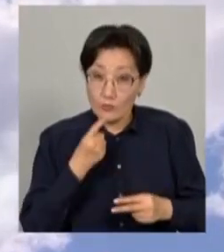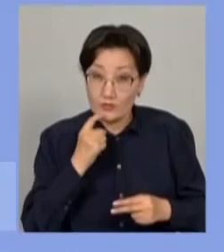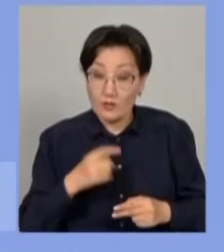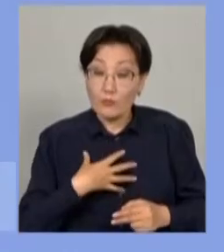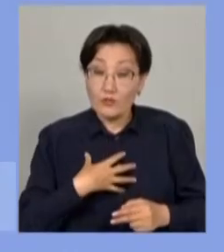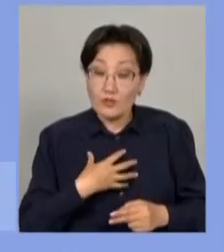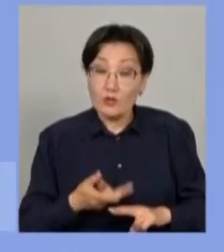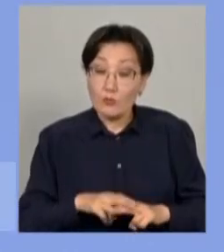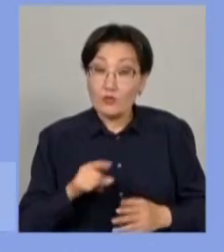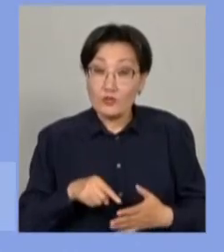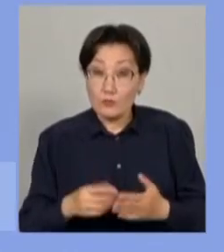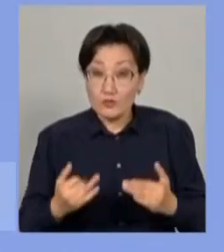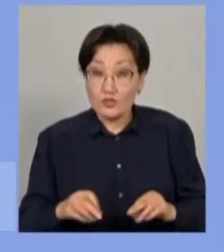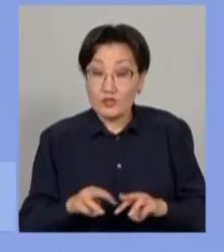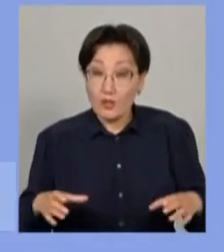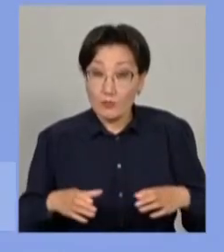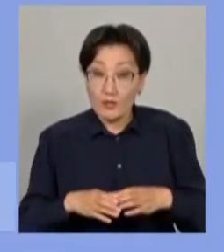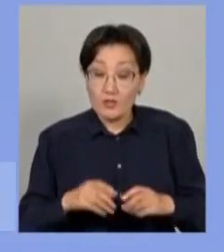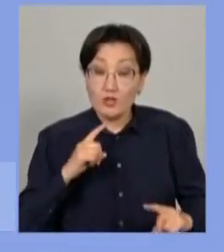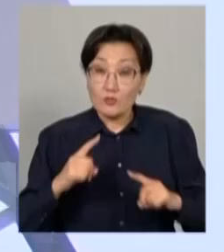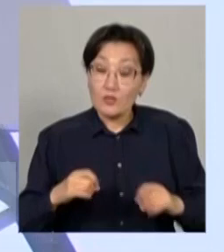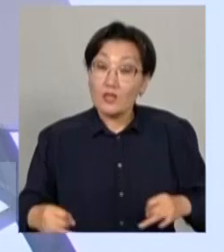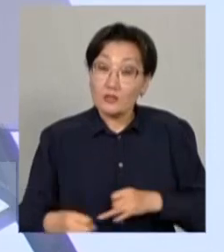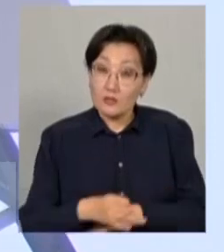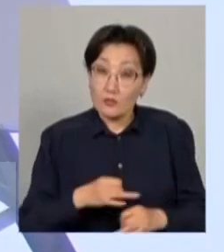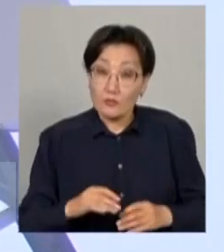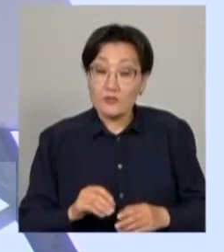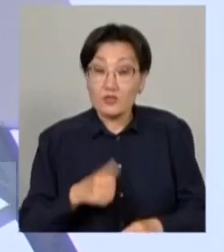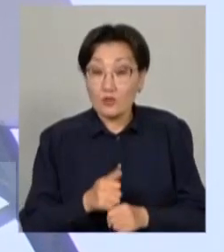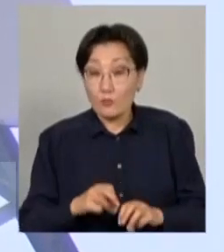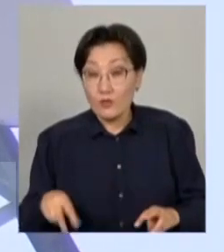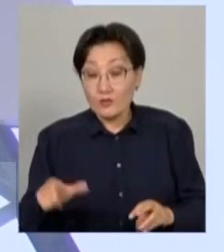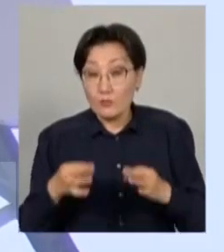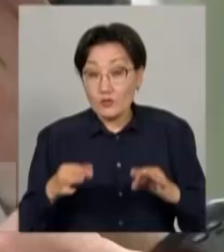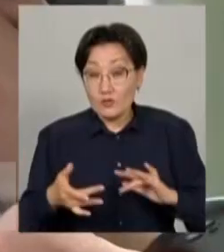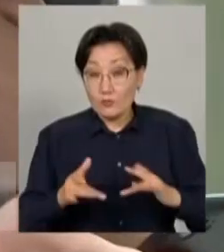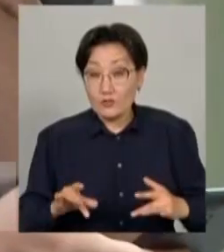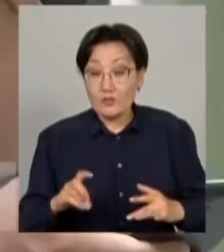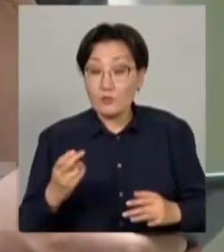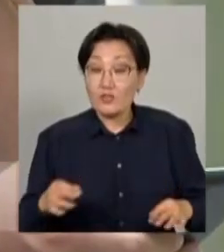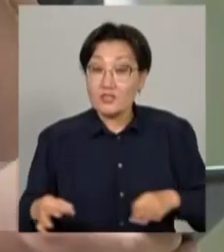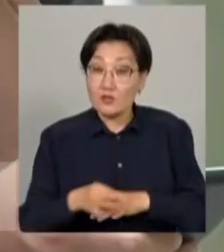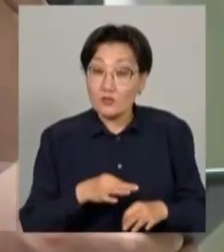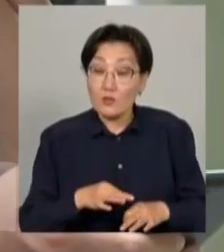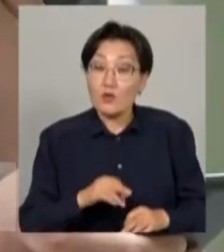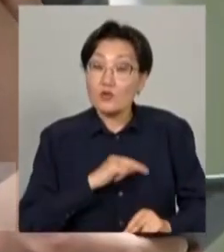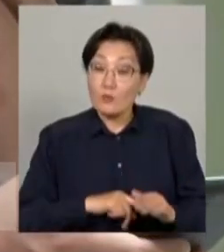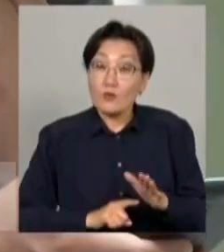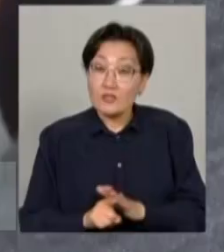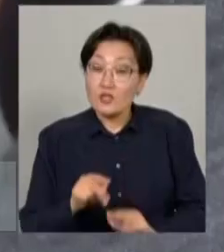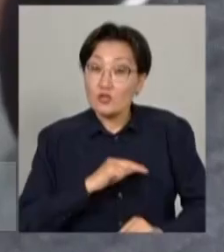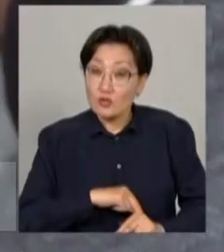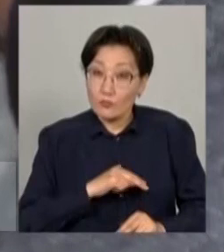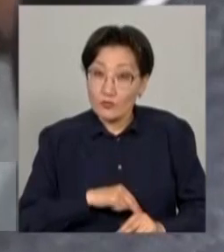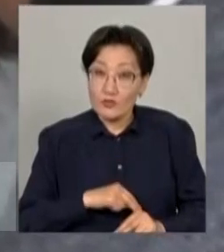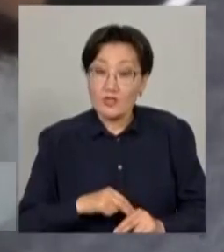Өзекті болып тұрған бұл мәселе бүгін үкімет отырысында талқыланды. Алихан Смайлов қолжетімді интернет ұлттық жобасы іске қосылғанымен жұмысы